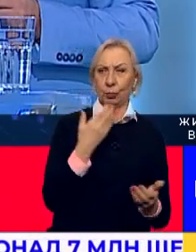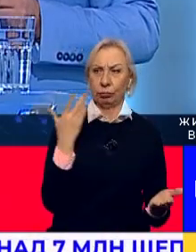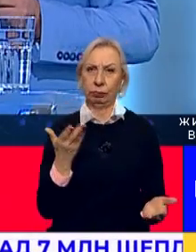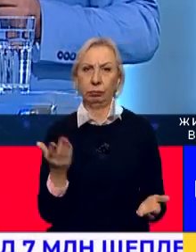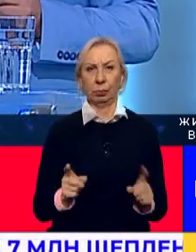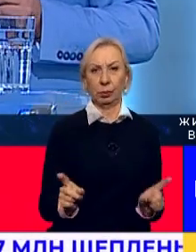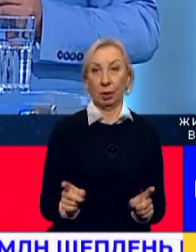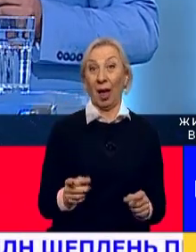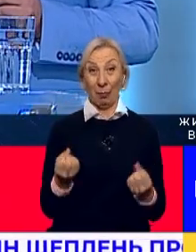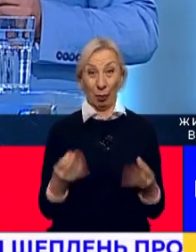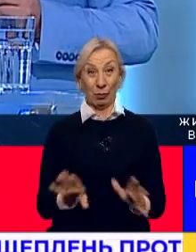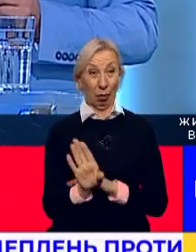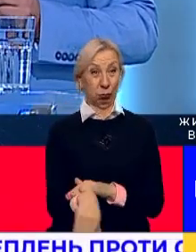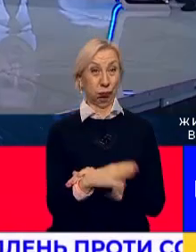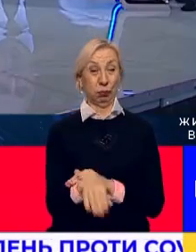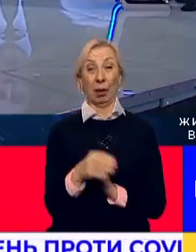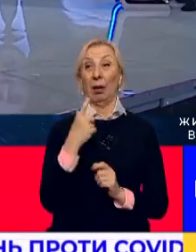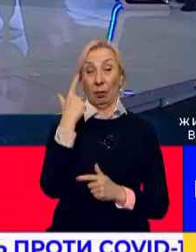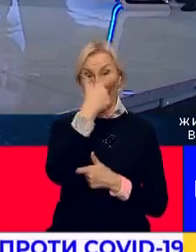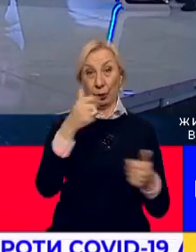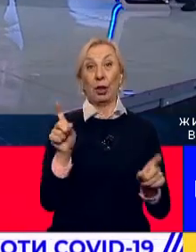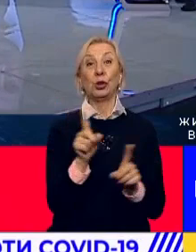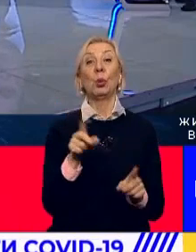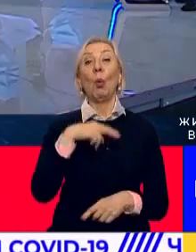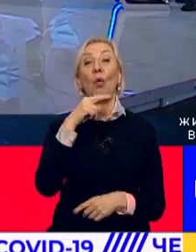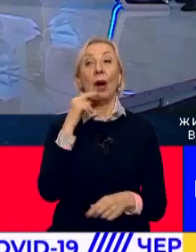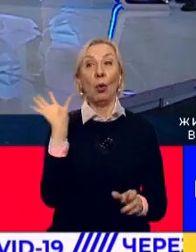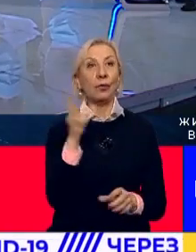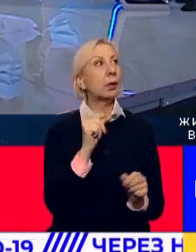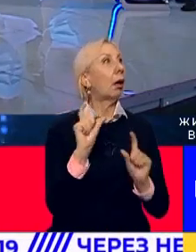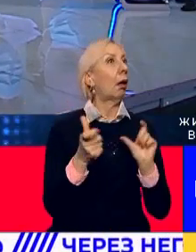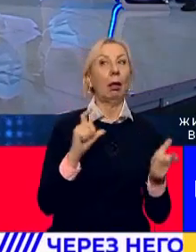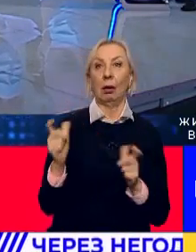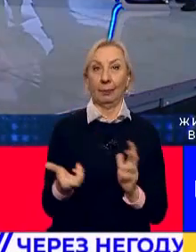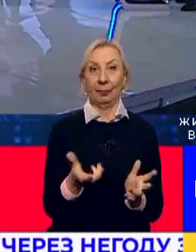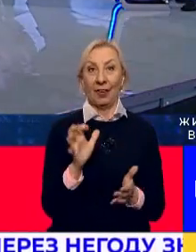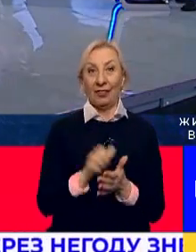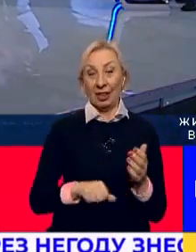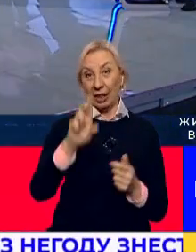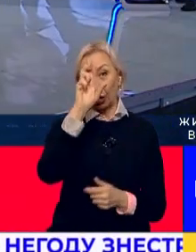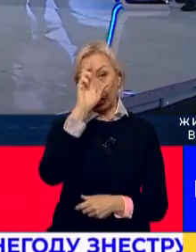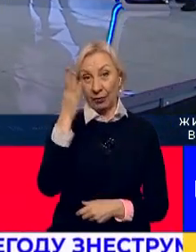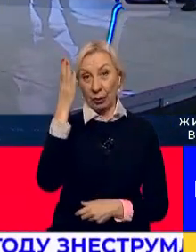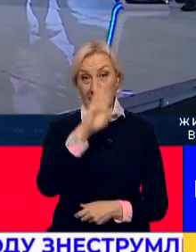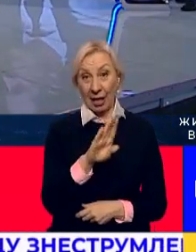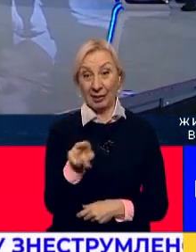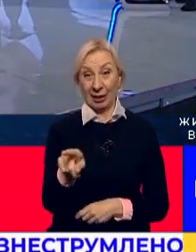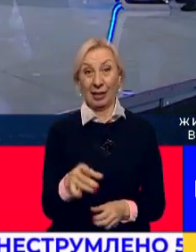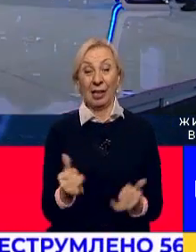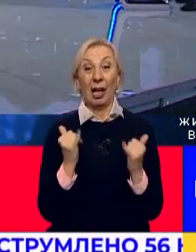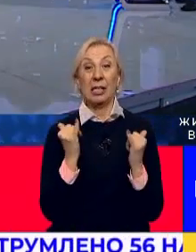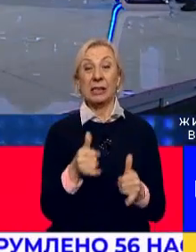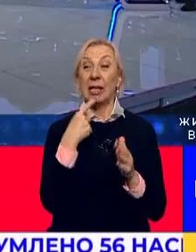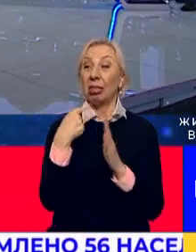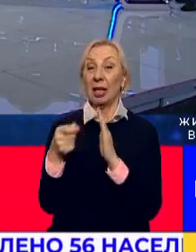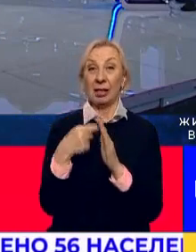державний переворот, виключно для того, щоб відволікти увагу від державної зради, в результаті зрадженої операції, злитої